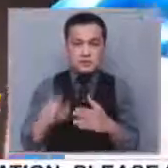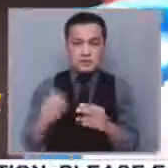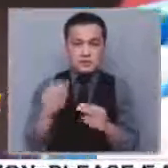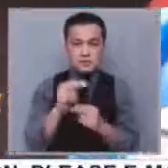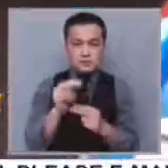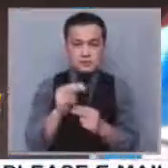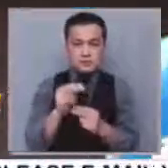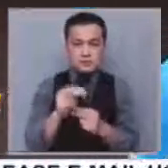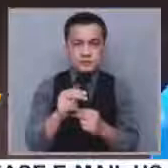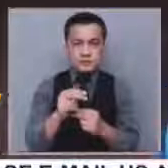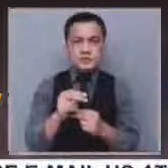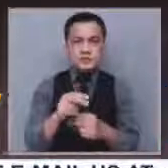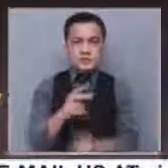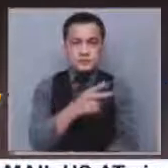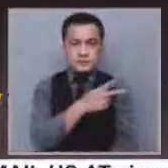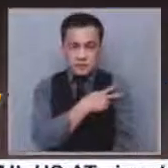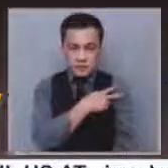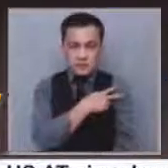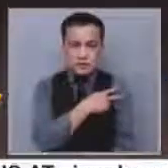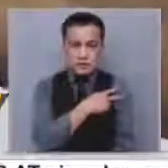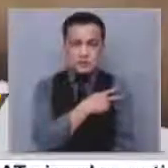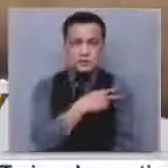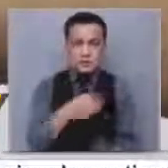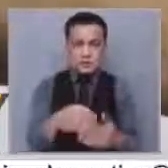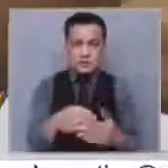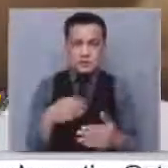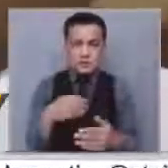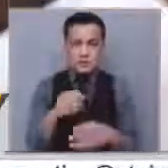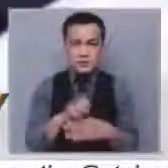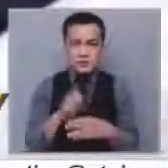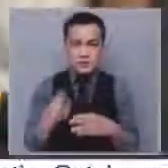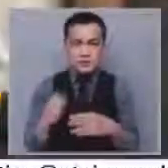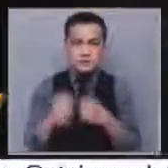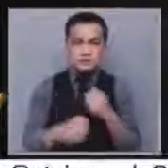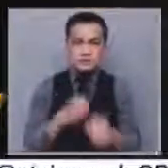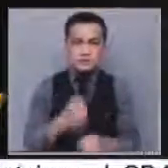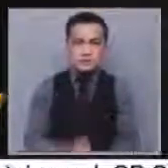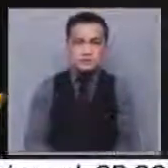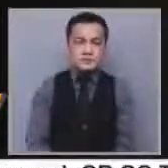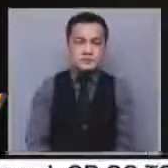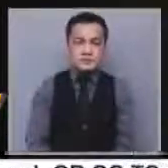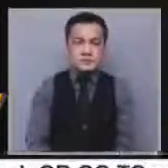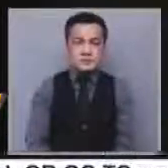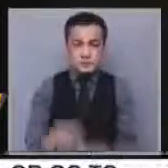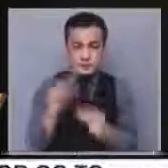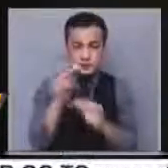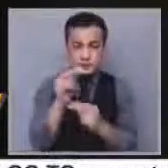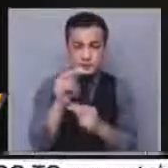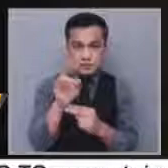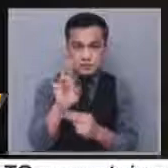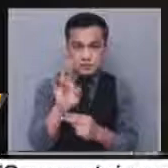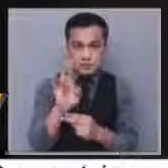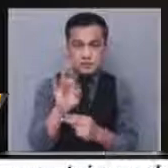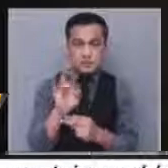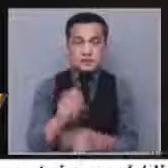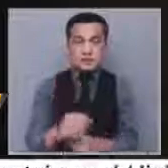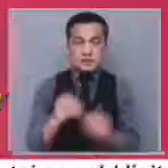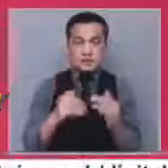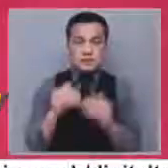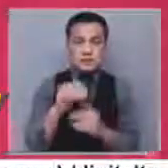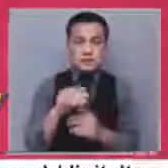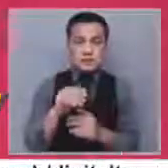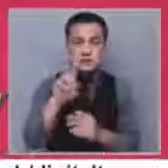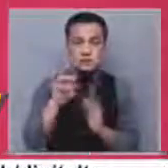fully vaccinated na bago magtapos ang taon. As of November 17, nasa mahigit 2,000 doses ang